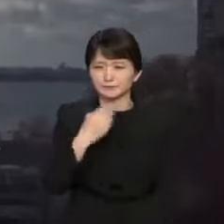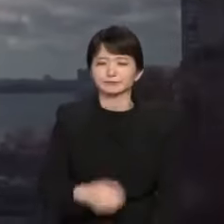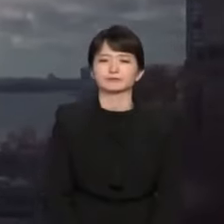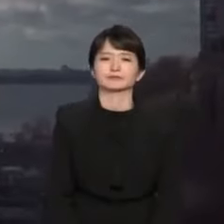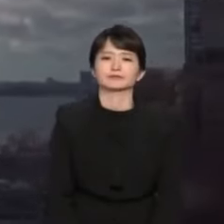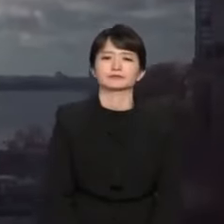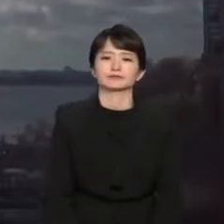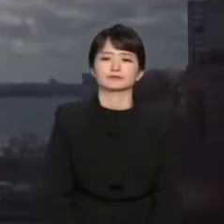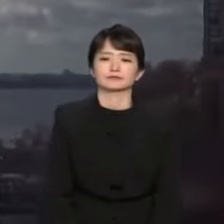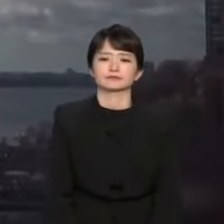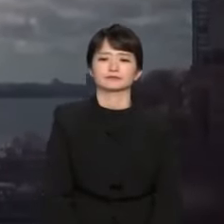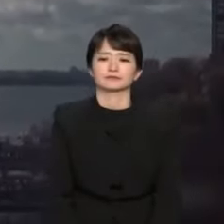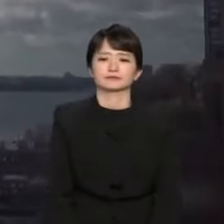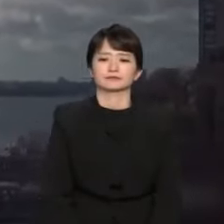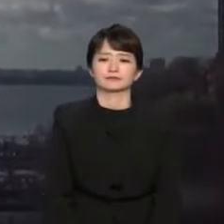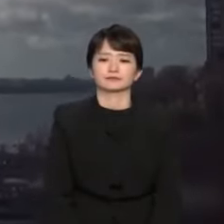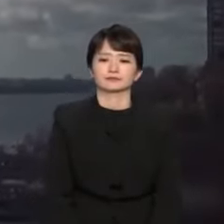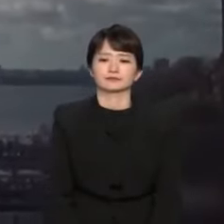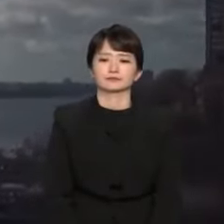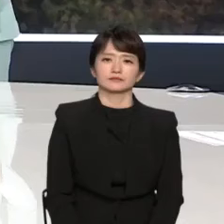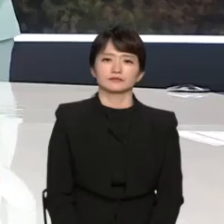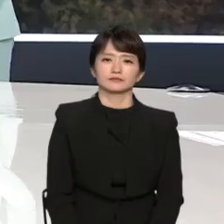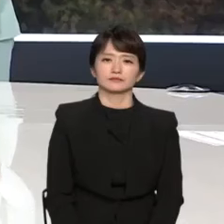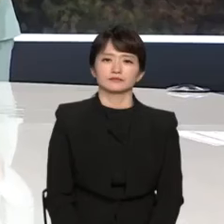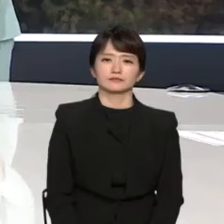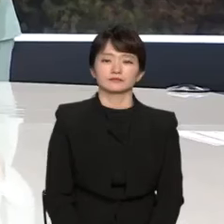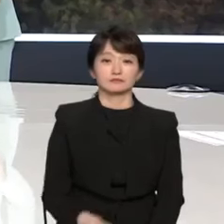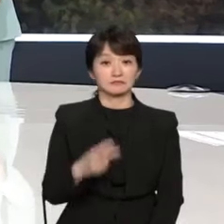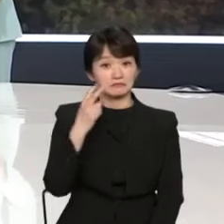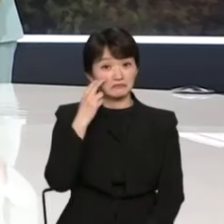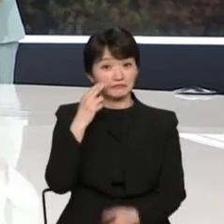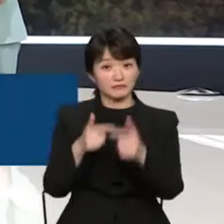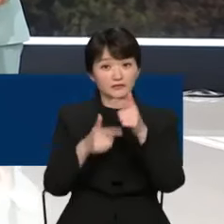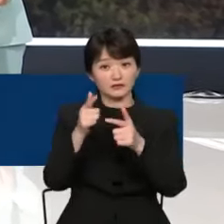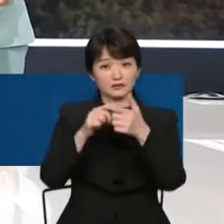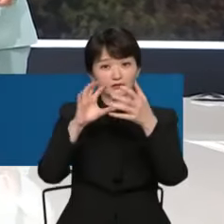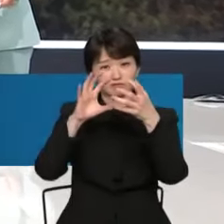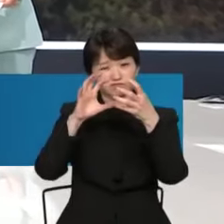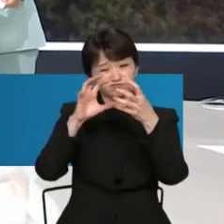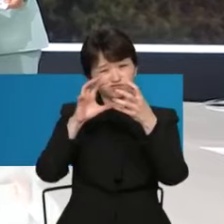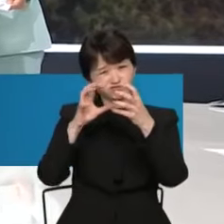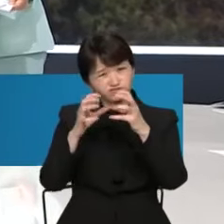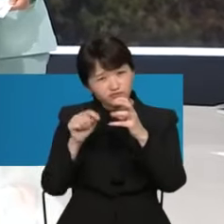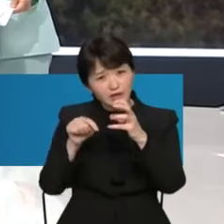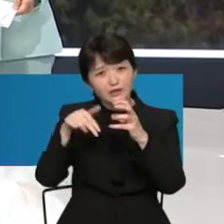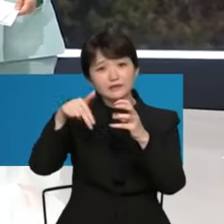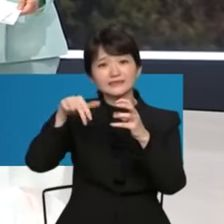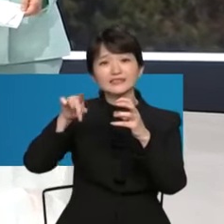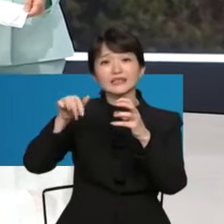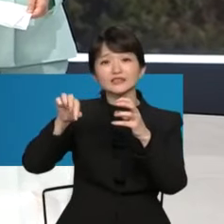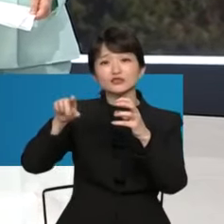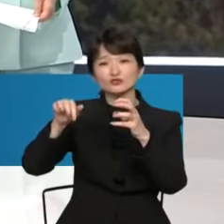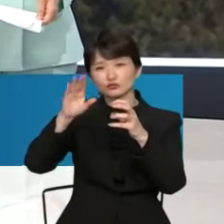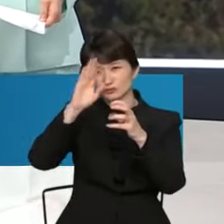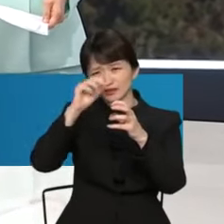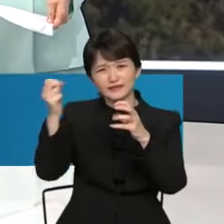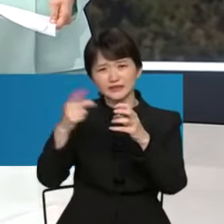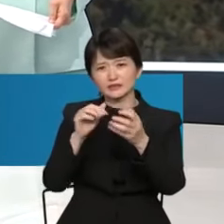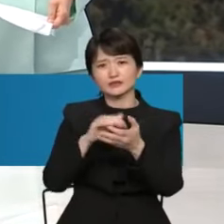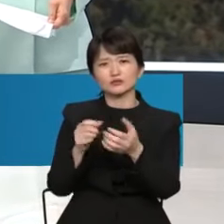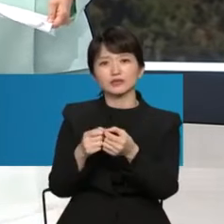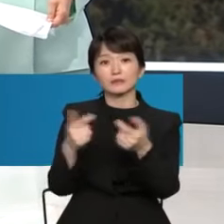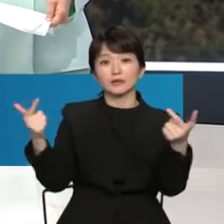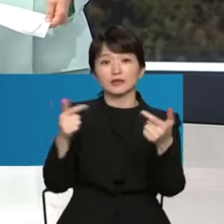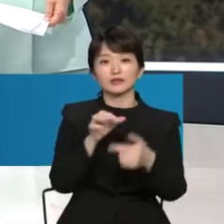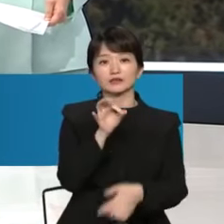로스앤젤레스에서 JTBC 홍지은입니다. 소나무를 말라 죽게 하는 재선충병이 다시 번지고 있습니다.